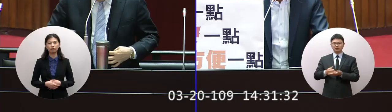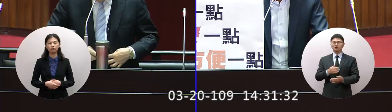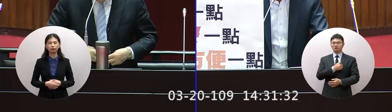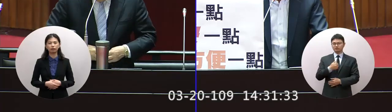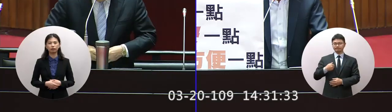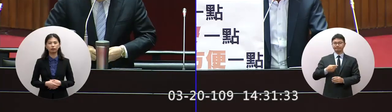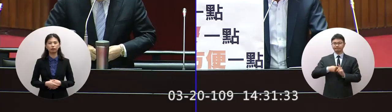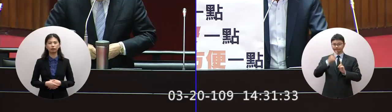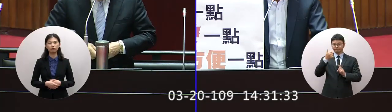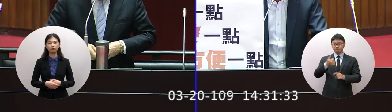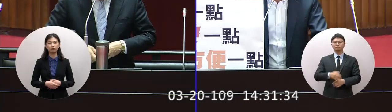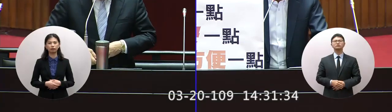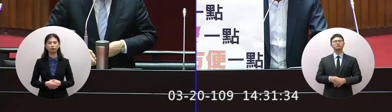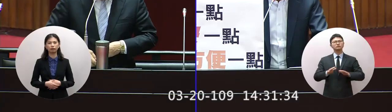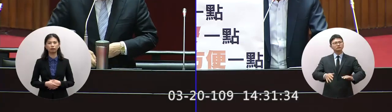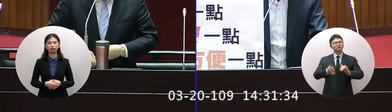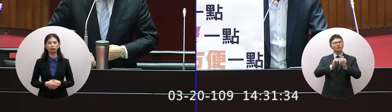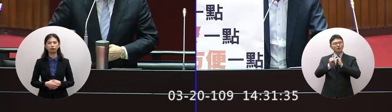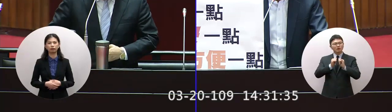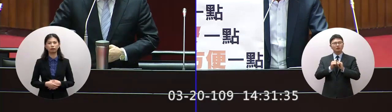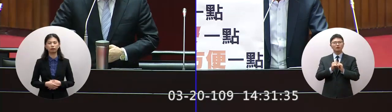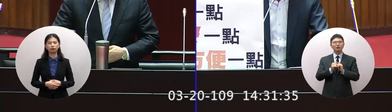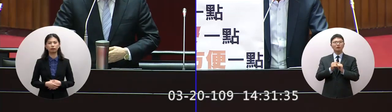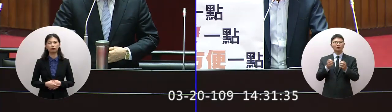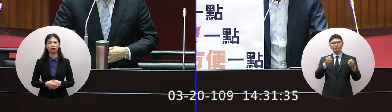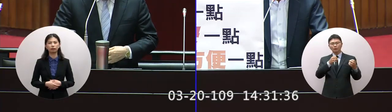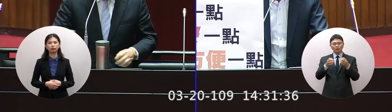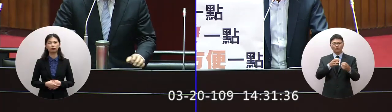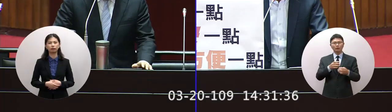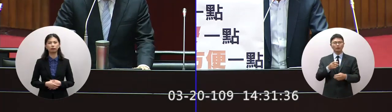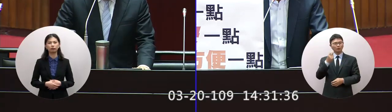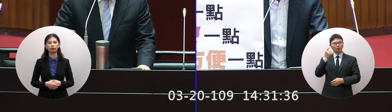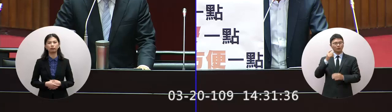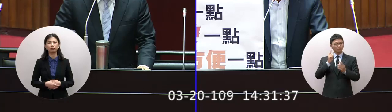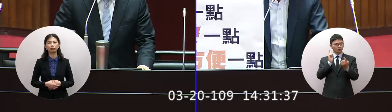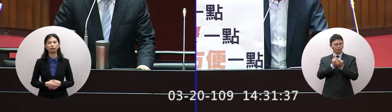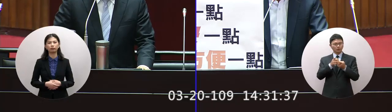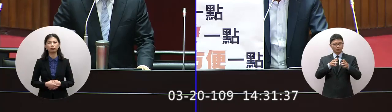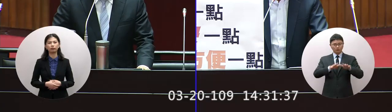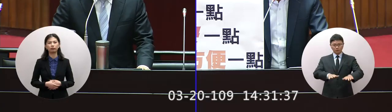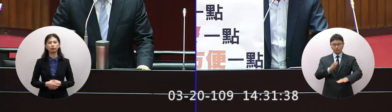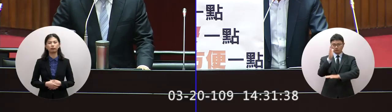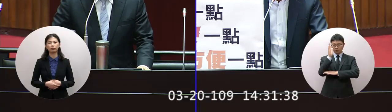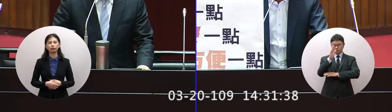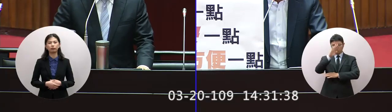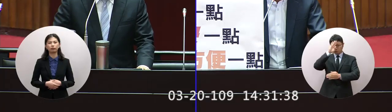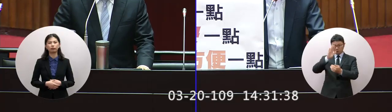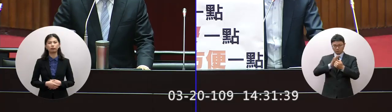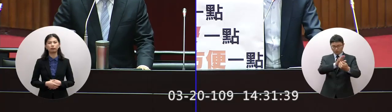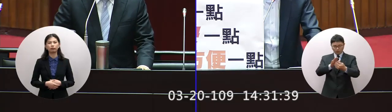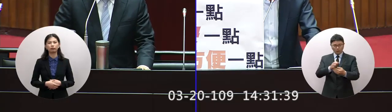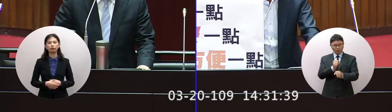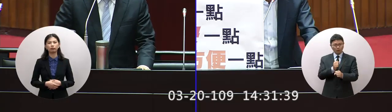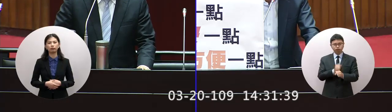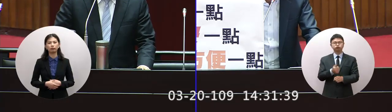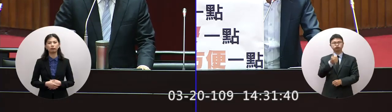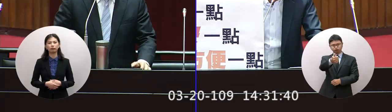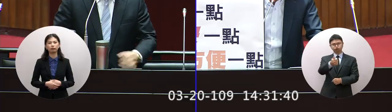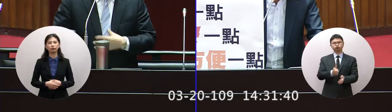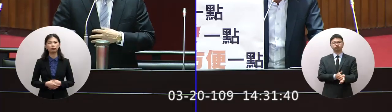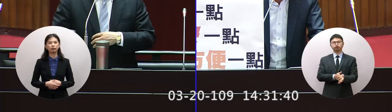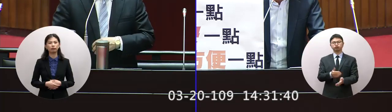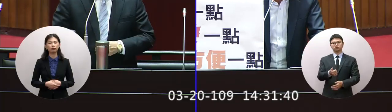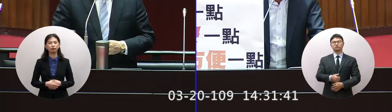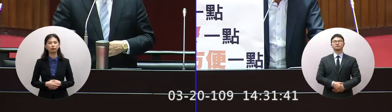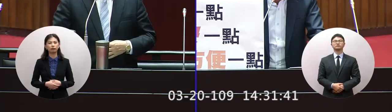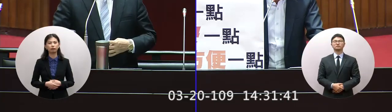民众所有相关的舆论或者民调，都看得出来所有的民众对于这一次政府的防疫工作是非常肯定的。那这样的一个肯定，